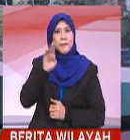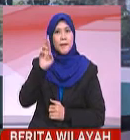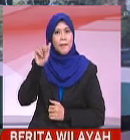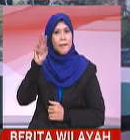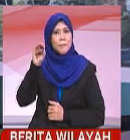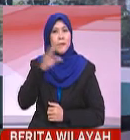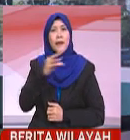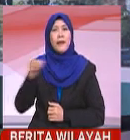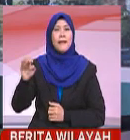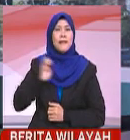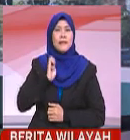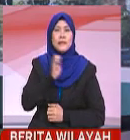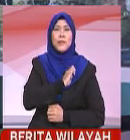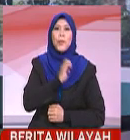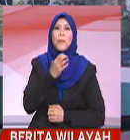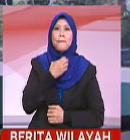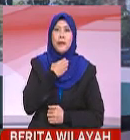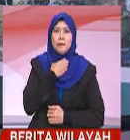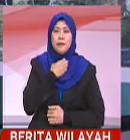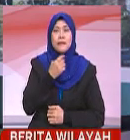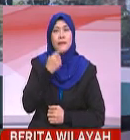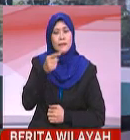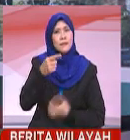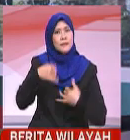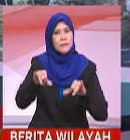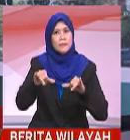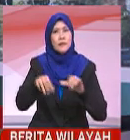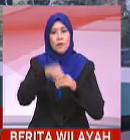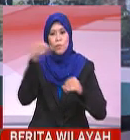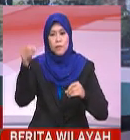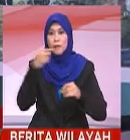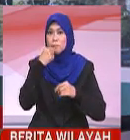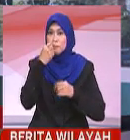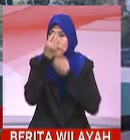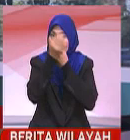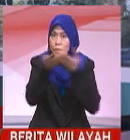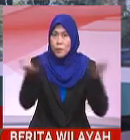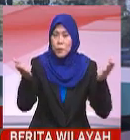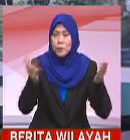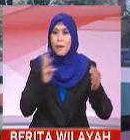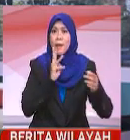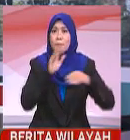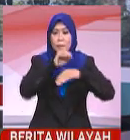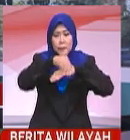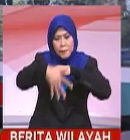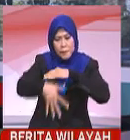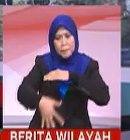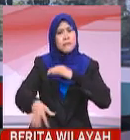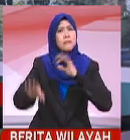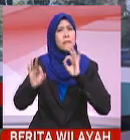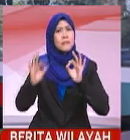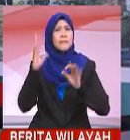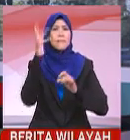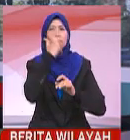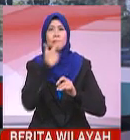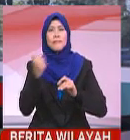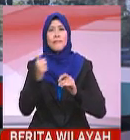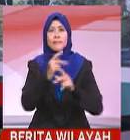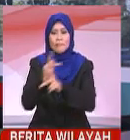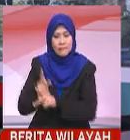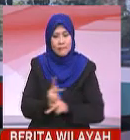Exco Perak Muhammad Akmal Kamarudin masing-masing sudah mengeluarkan kenyataan bahawa air terjun itu masih cantik dan